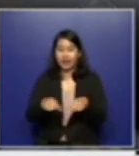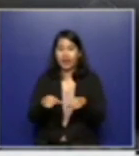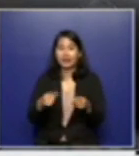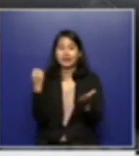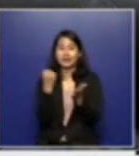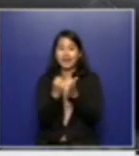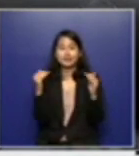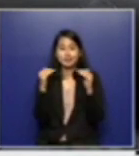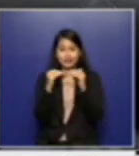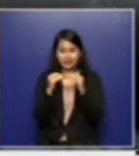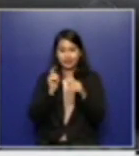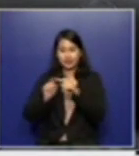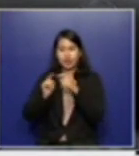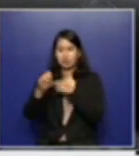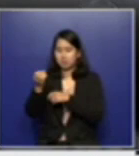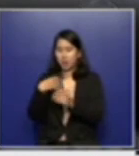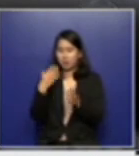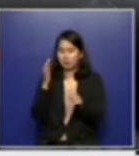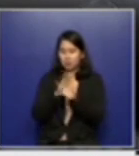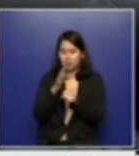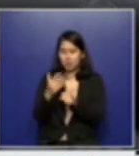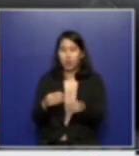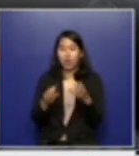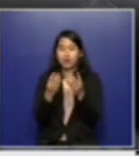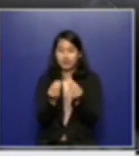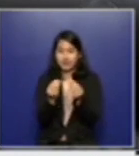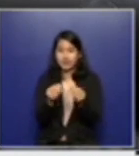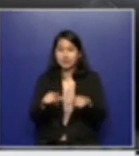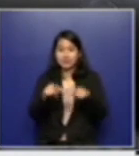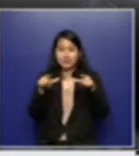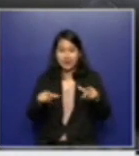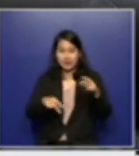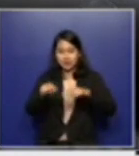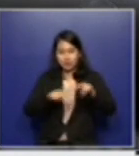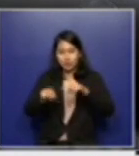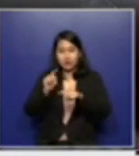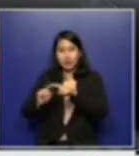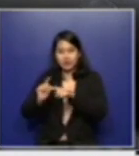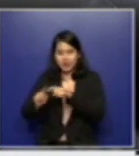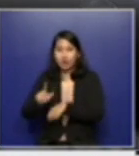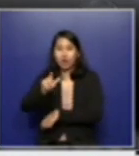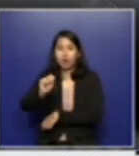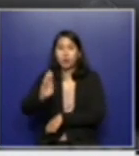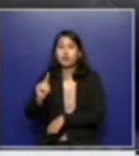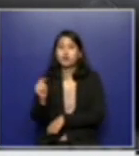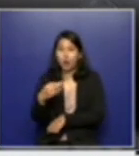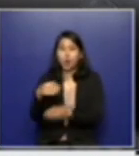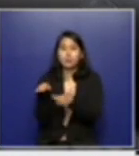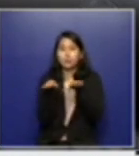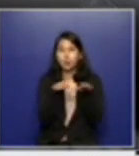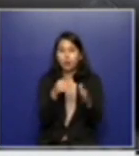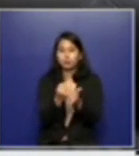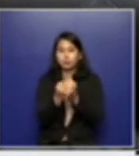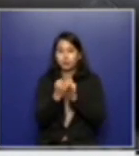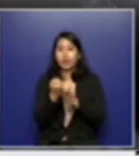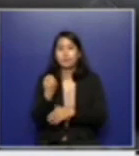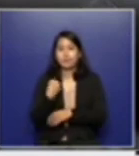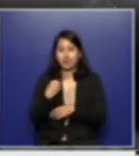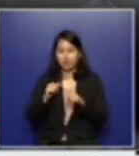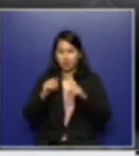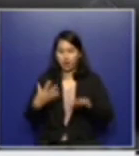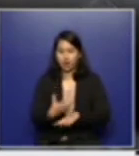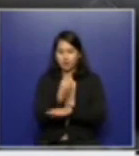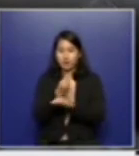อดว่าไม่เพียงพอการสำรวจที่ดินเหล่านี้ท้องถิ่นเขาพร้อมที่จะยื่นมือเข้ามาให้การช่วยเหลือแต่เขาไม่มีอำน